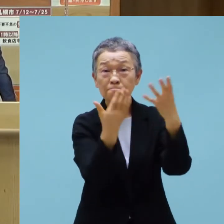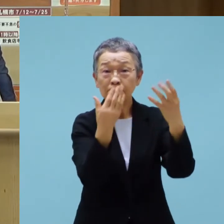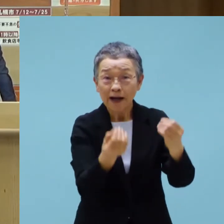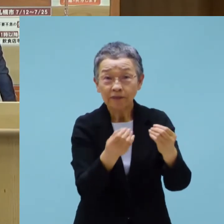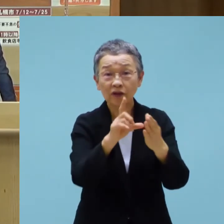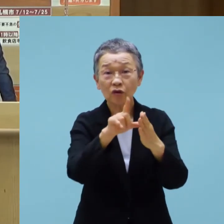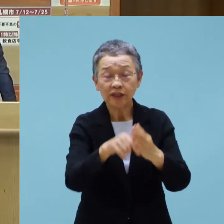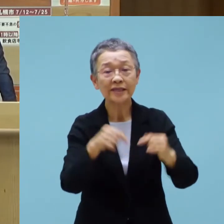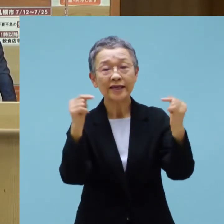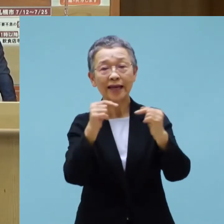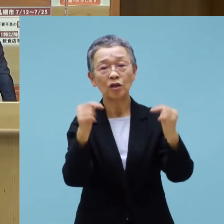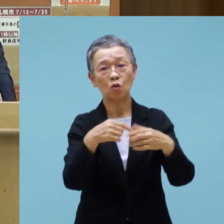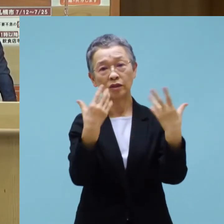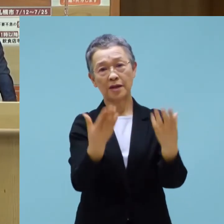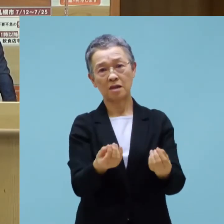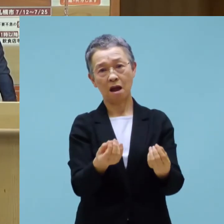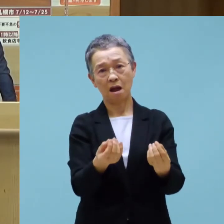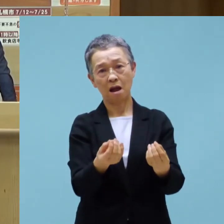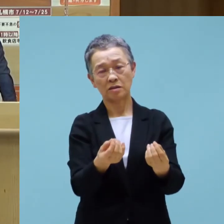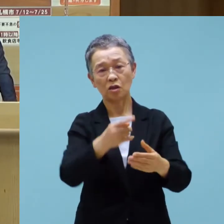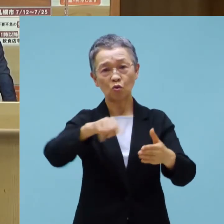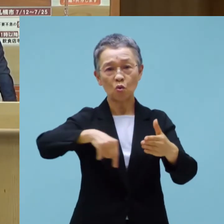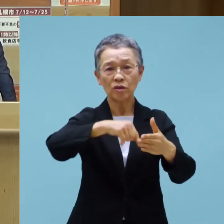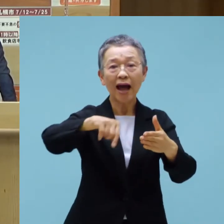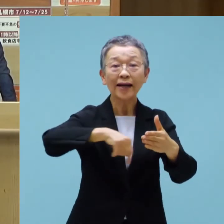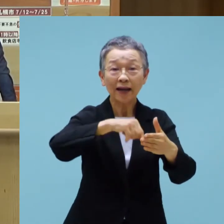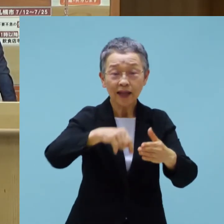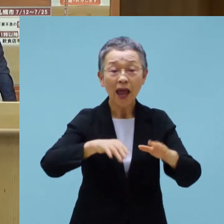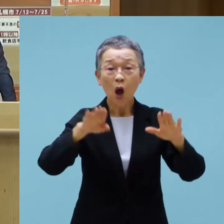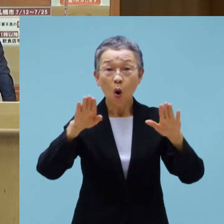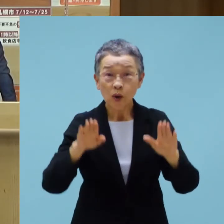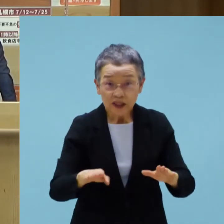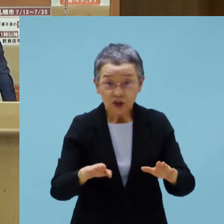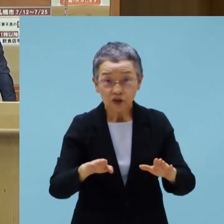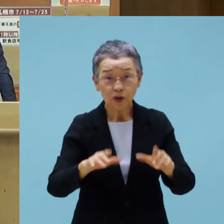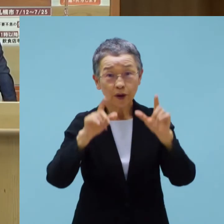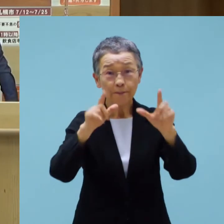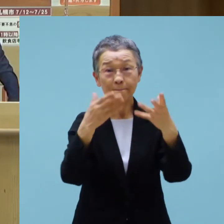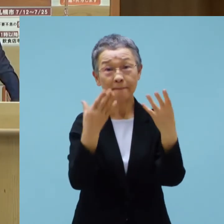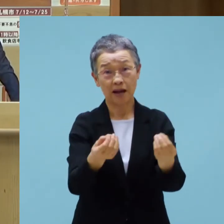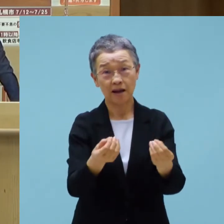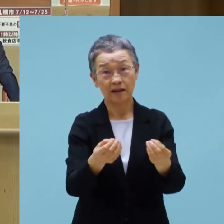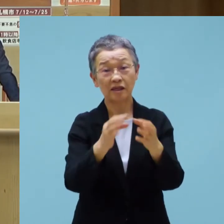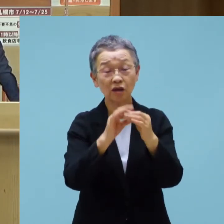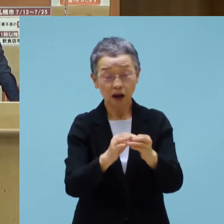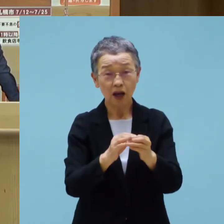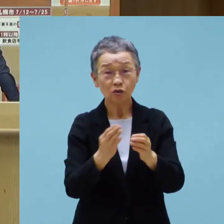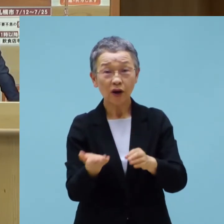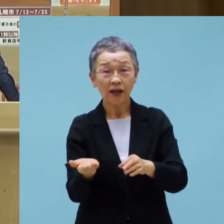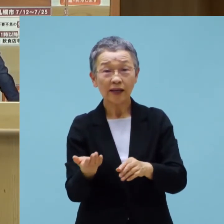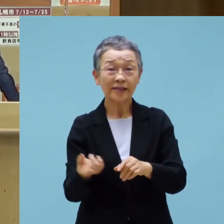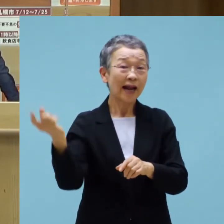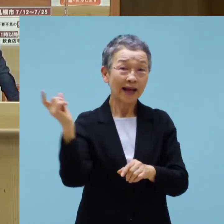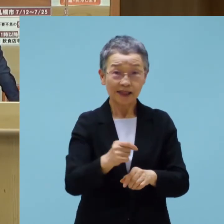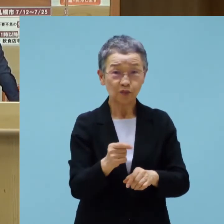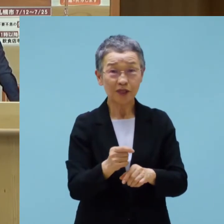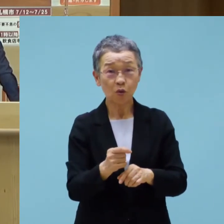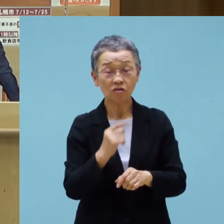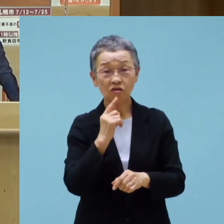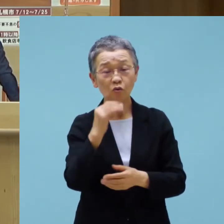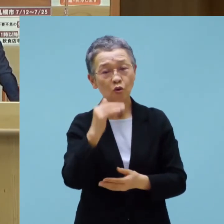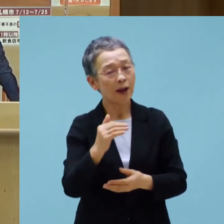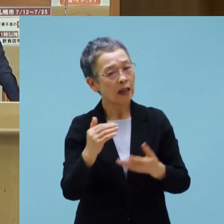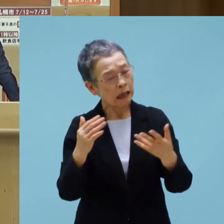しました。その中で、まあ、本日になってます。まあ、これ以上のスピード感というのはなかなかないんじゃないかなと思ってます